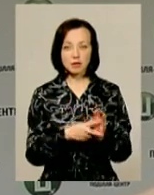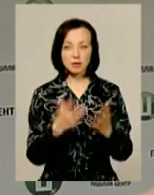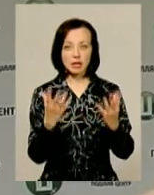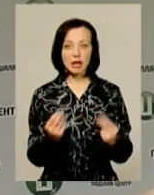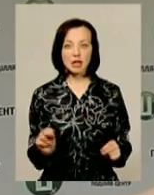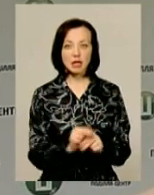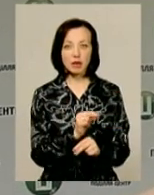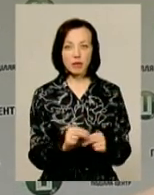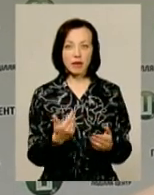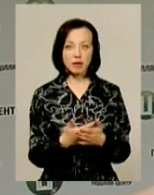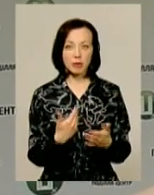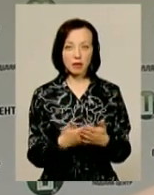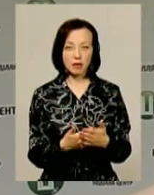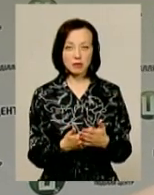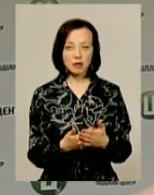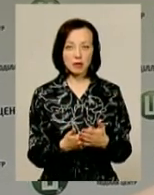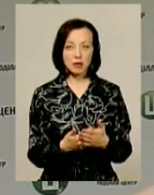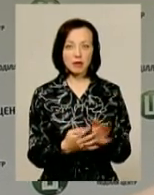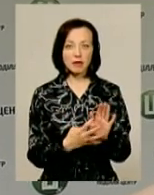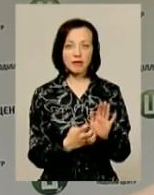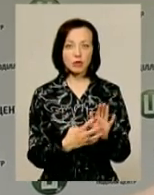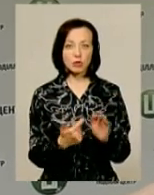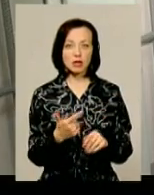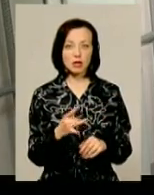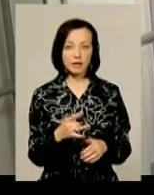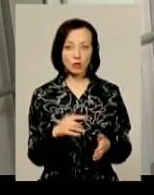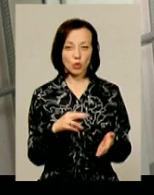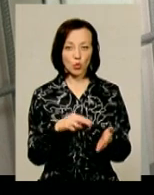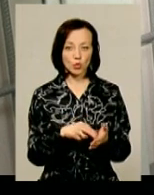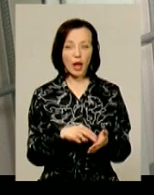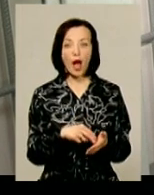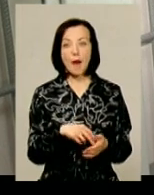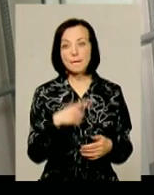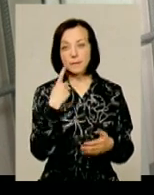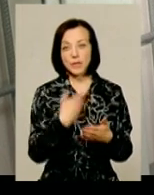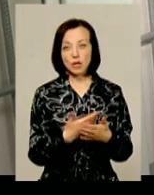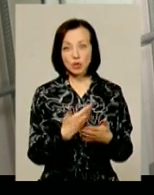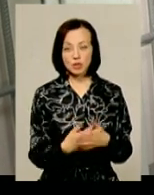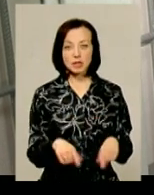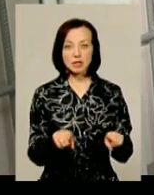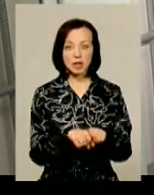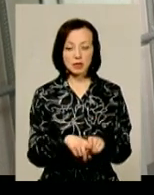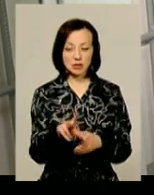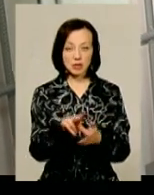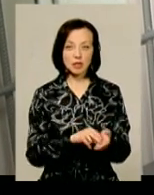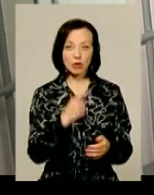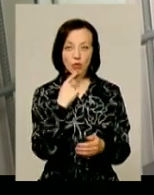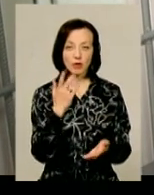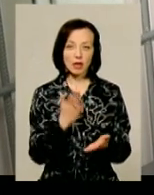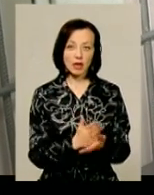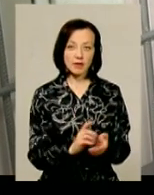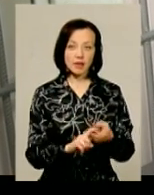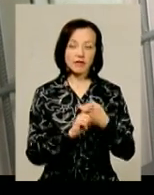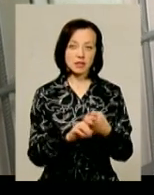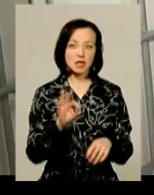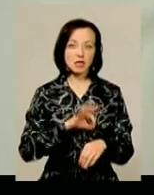28-денна терапія, наприклад, близько 900 гривень коштує. Тим часом у підозрюваного теж взяли зразки крові на наявність